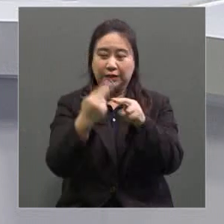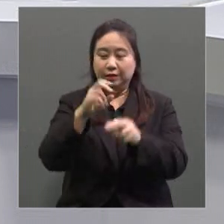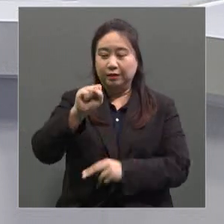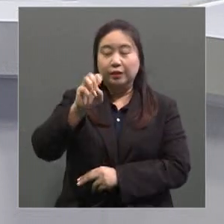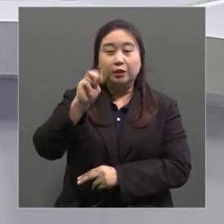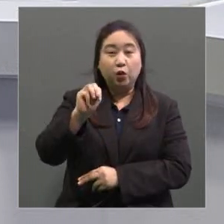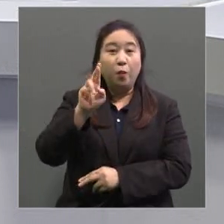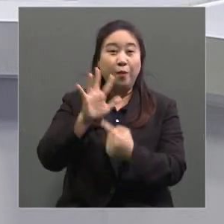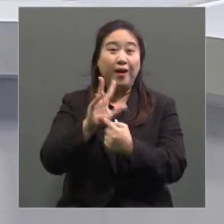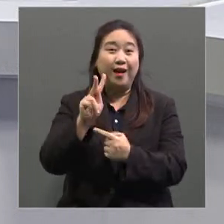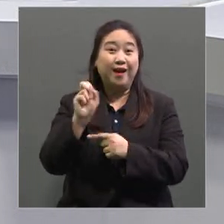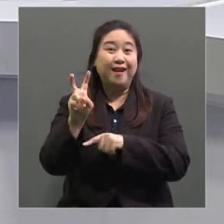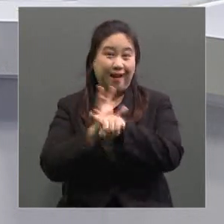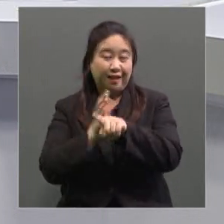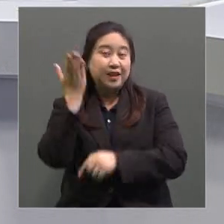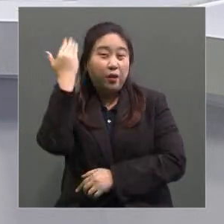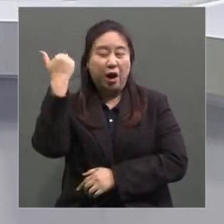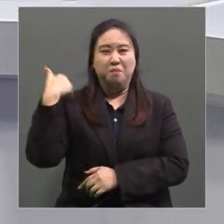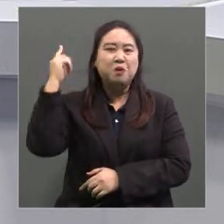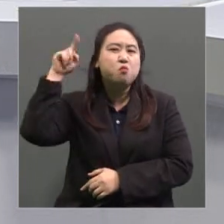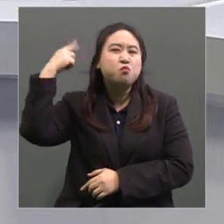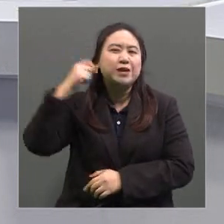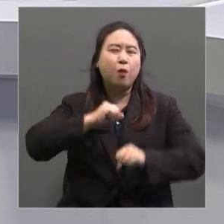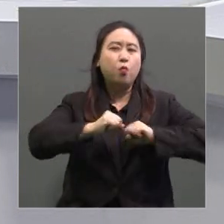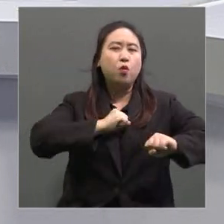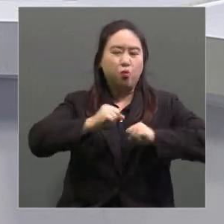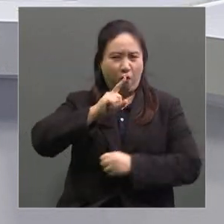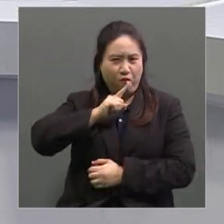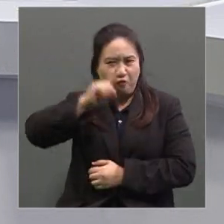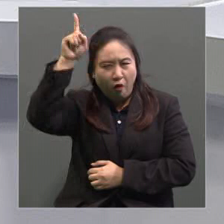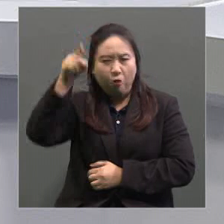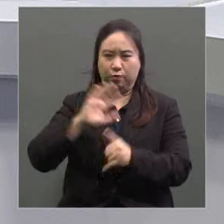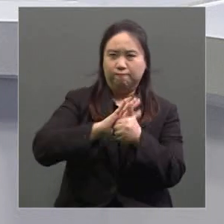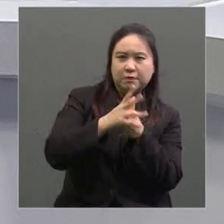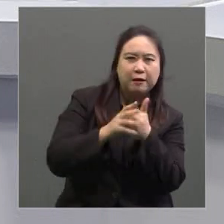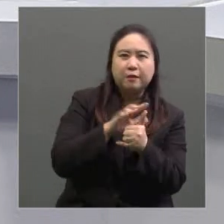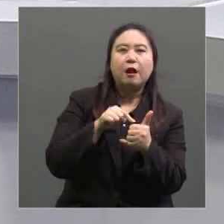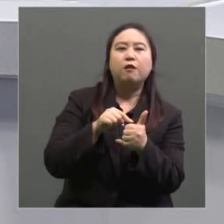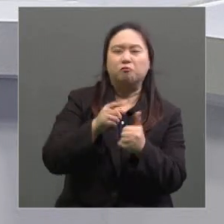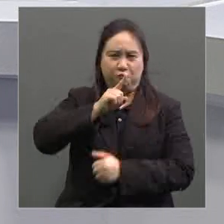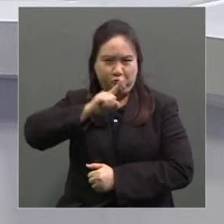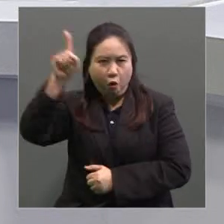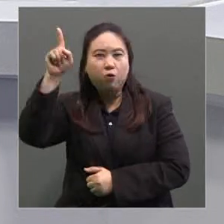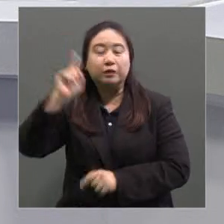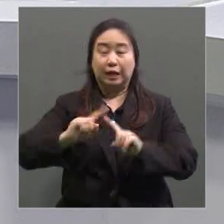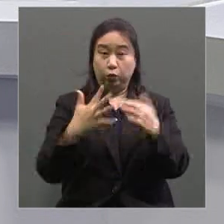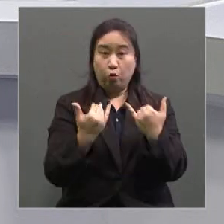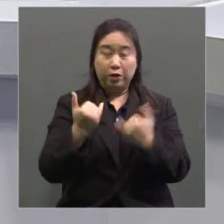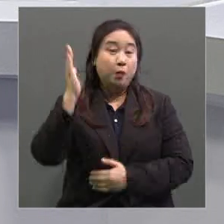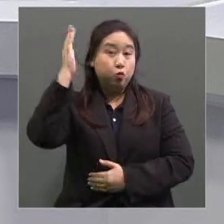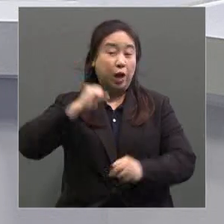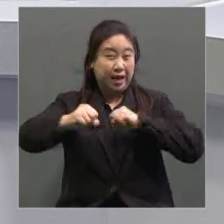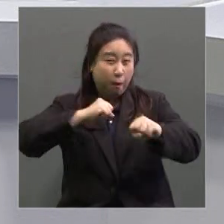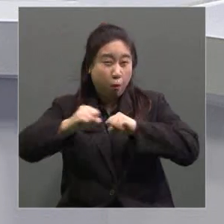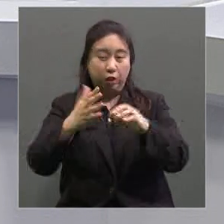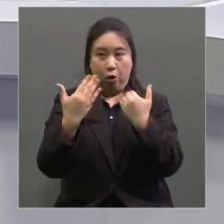คะที่ถูกเยาวชนกล่าวหาเรื่องของการล่วงละเมิดนะคะเรื่องของอนาจารต้องย้ำว่าจนถึงตอนนี้เนี่ยคุณสมรักษ์ยัง